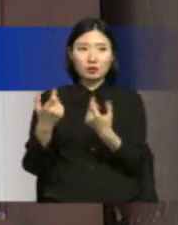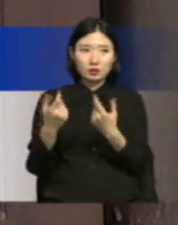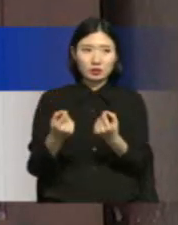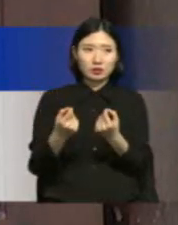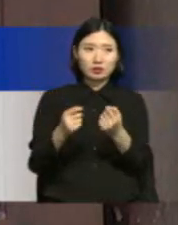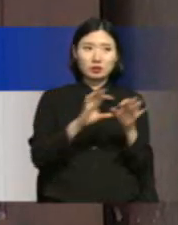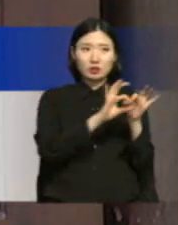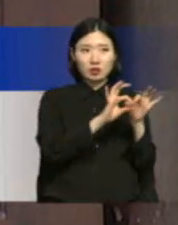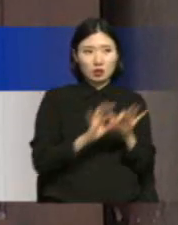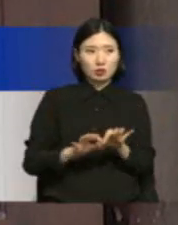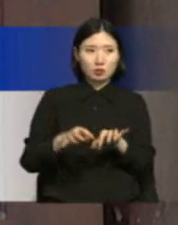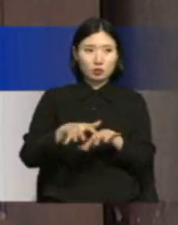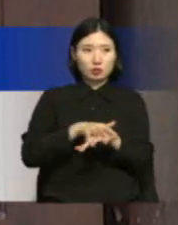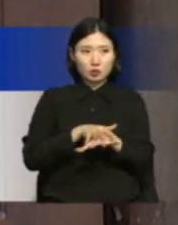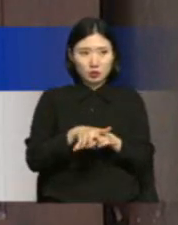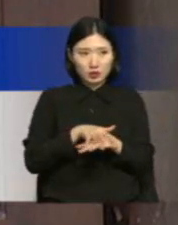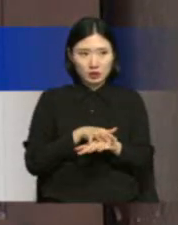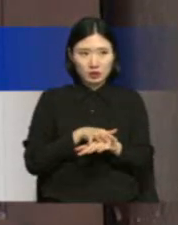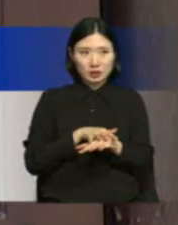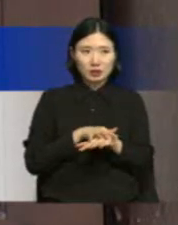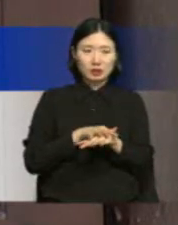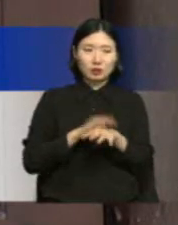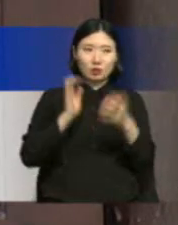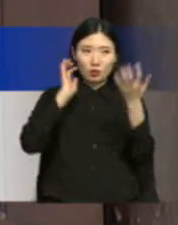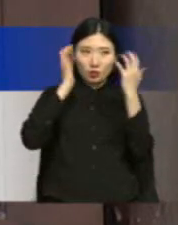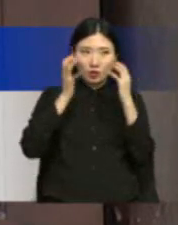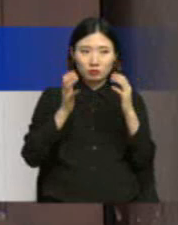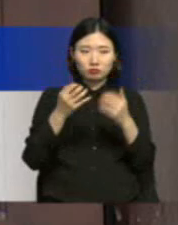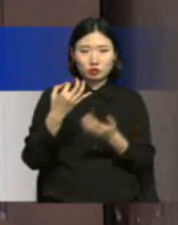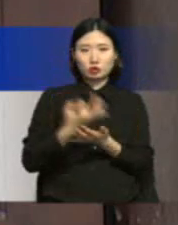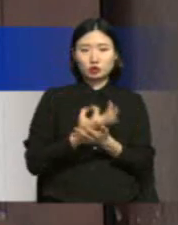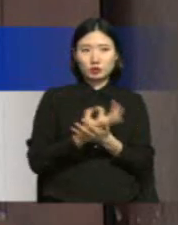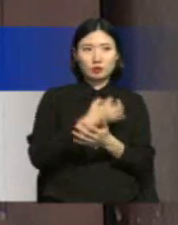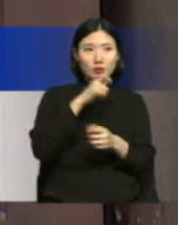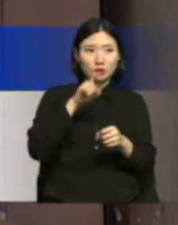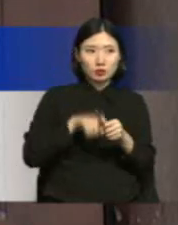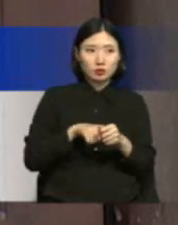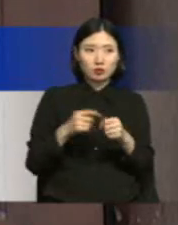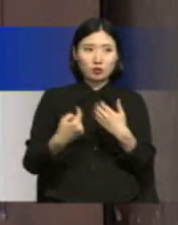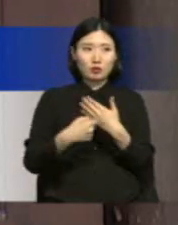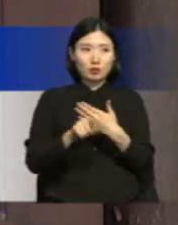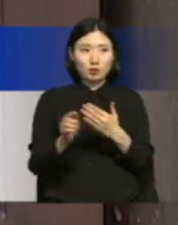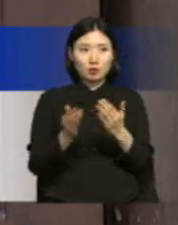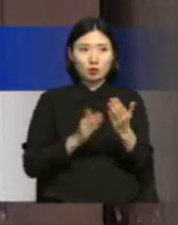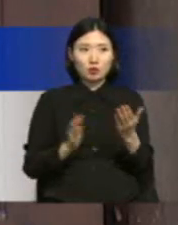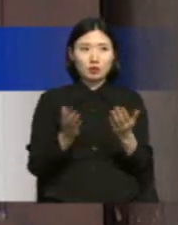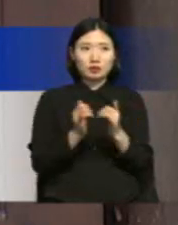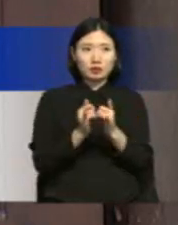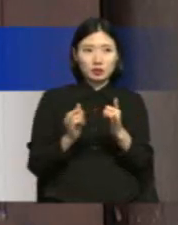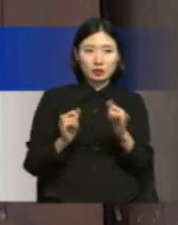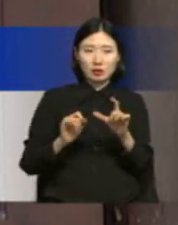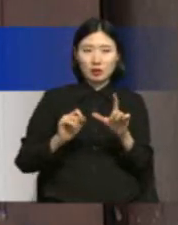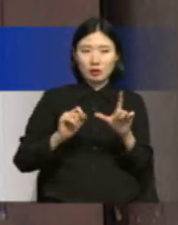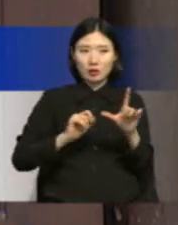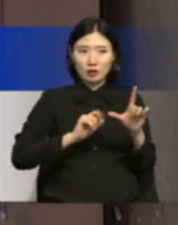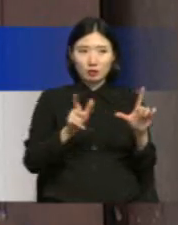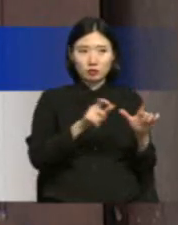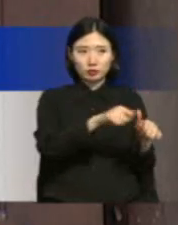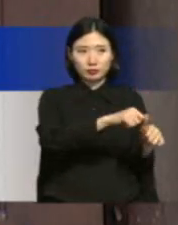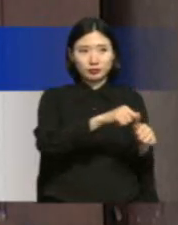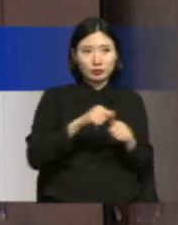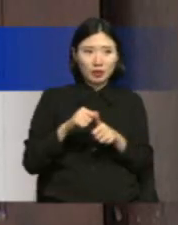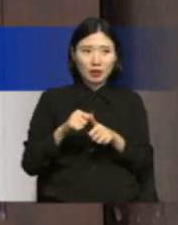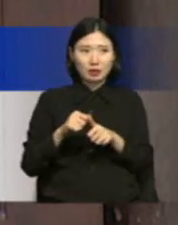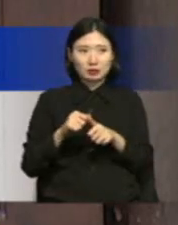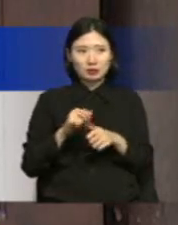흔들어 수익사업을 확대하고 외부에서 근무자를 대거 채용하고자 하는 의도를